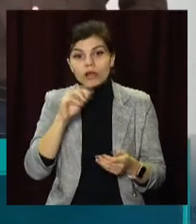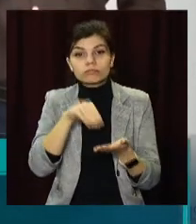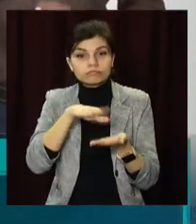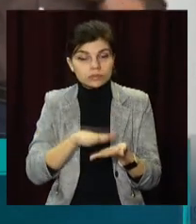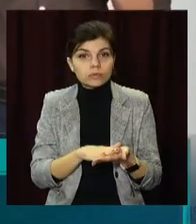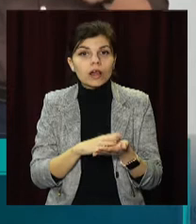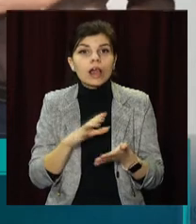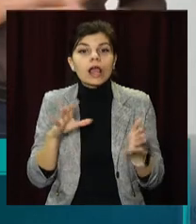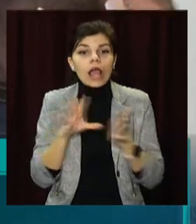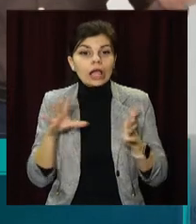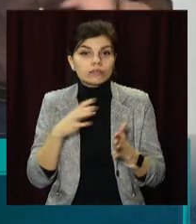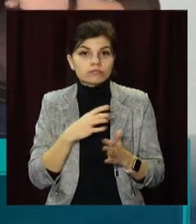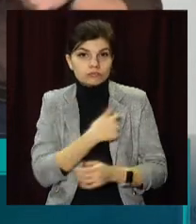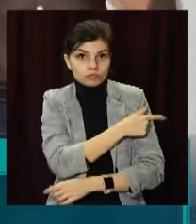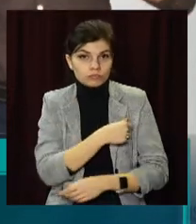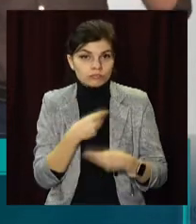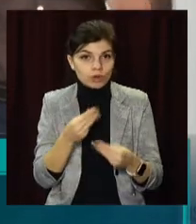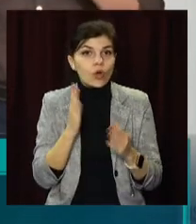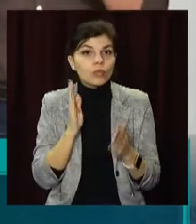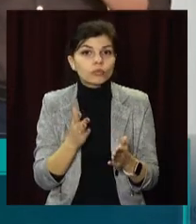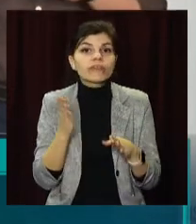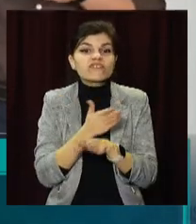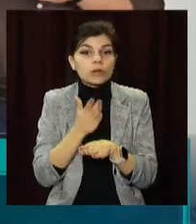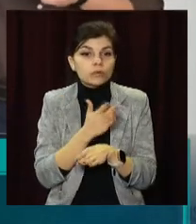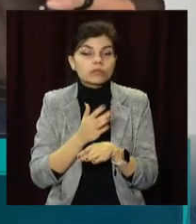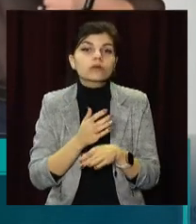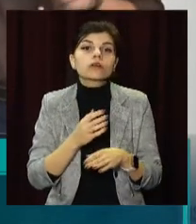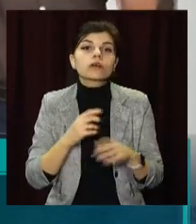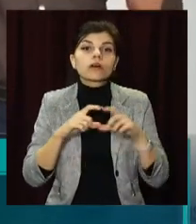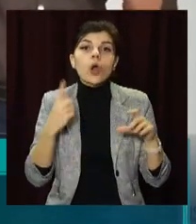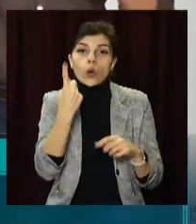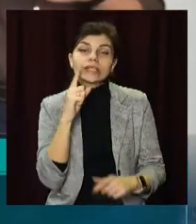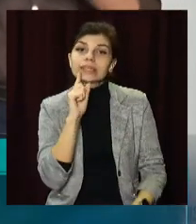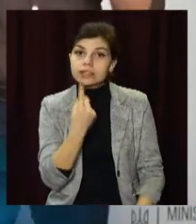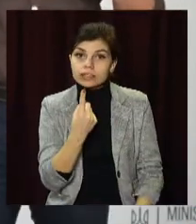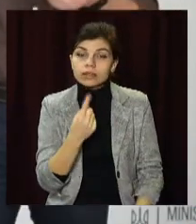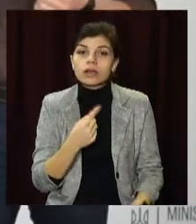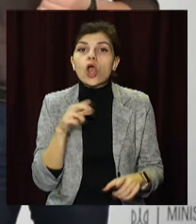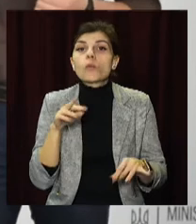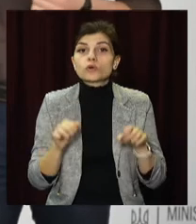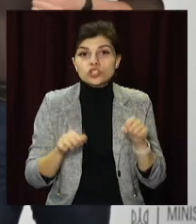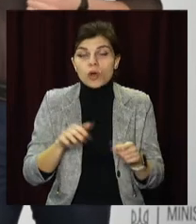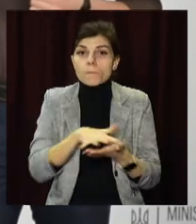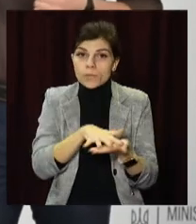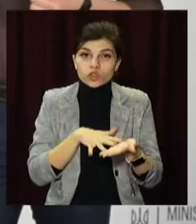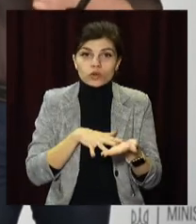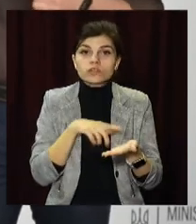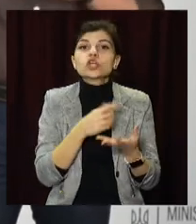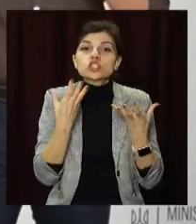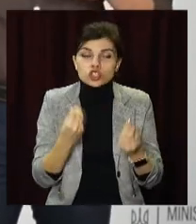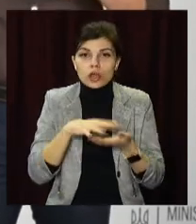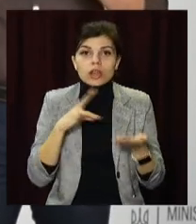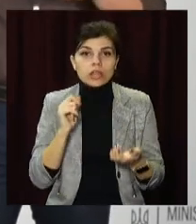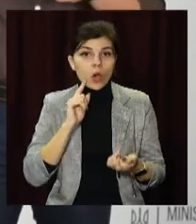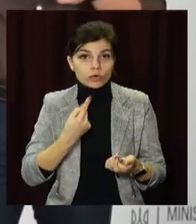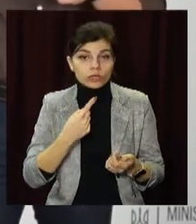застосування буде видаватися виробникам на термін 1 рік із можливістю продовження його ще на 1 рік. Під час цього